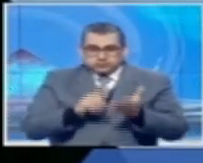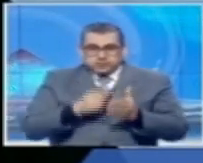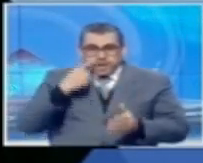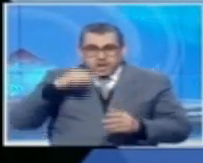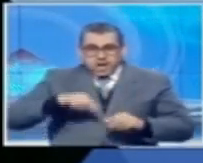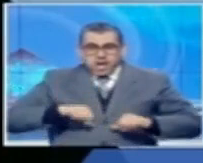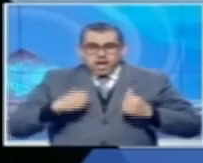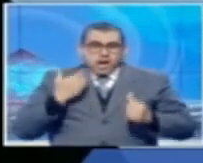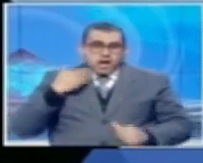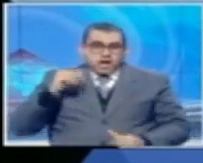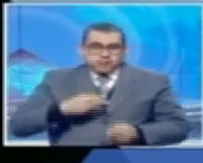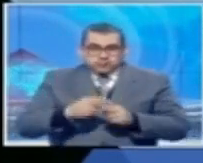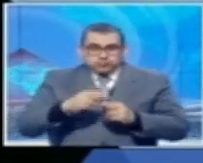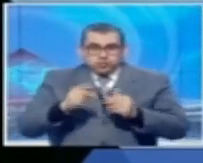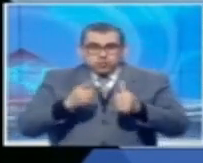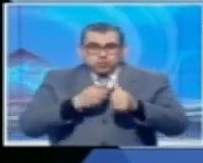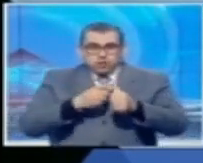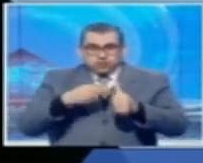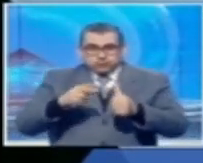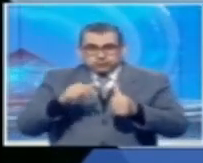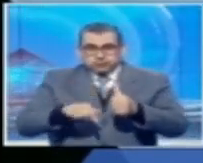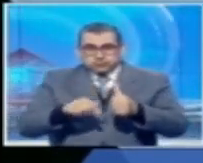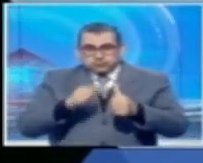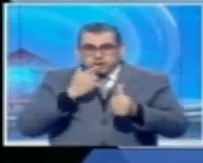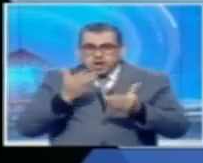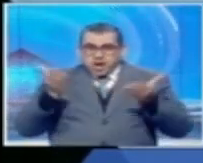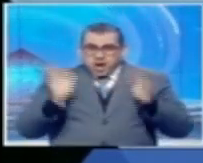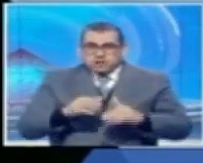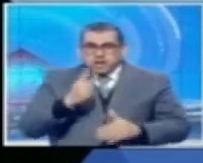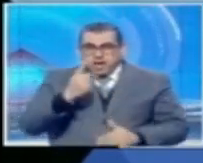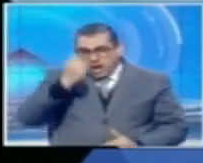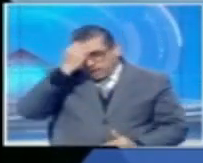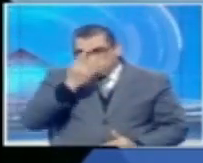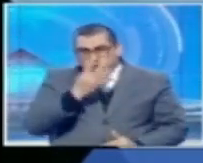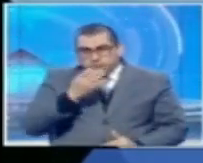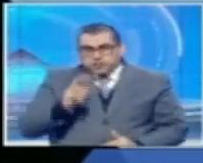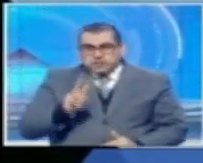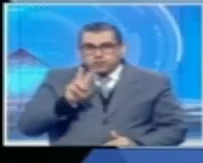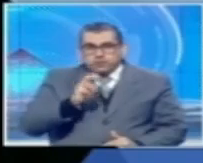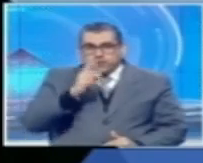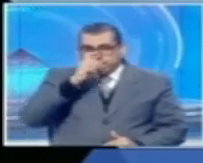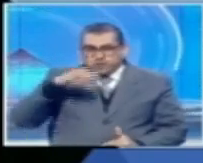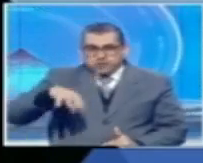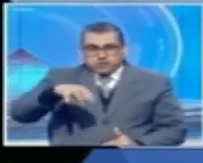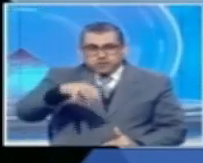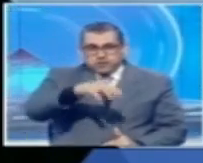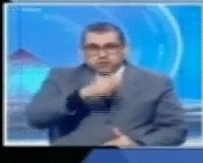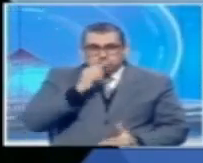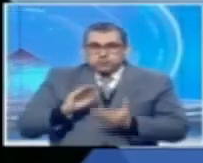كريمة يمكن المرحلة الأولى بتاعتها كان فيها أكثر من 1477 قرية